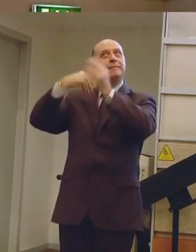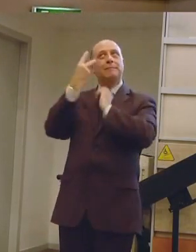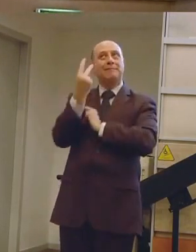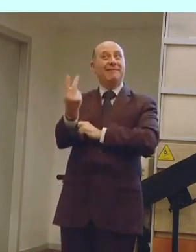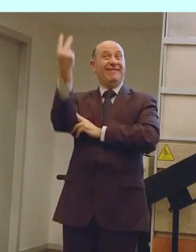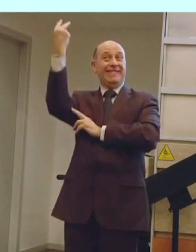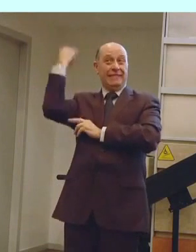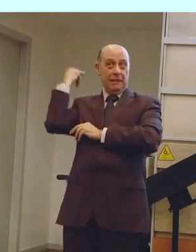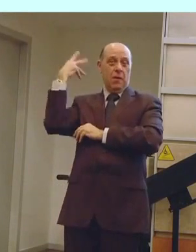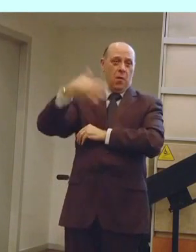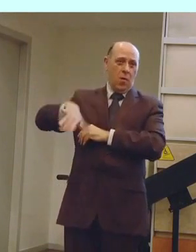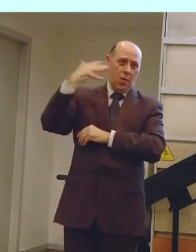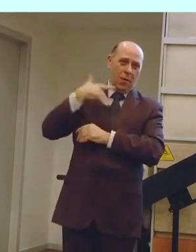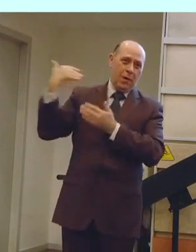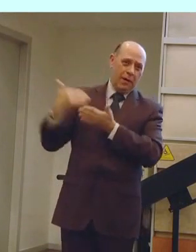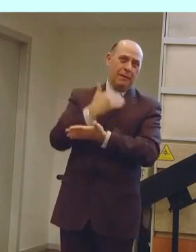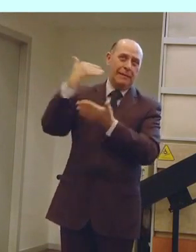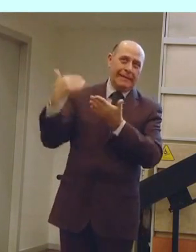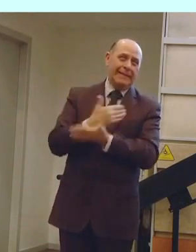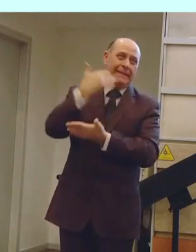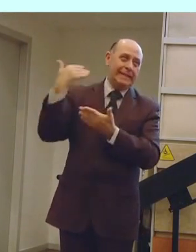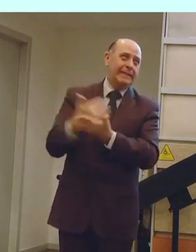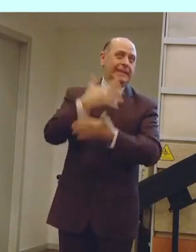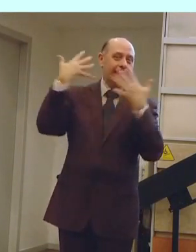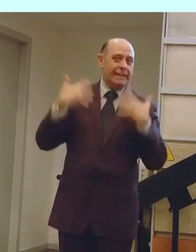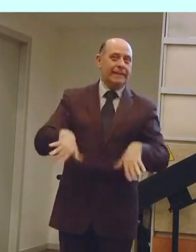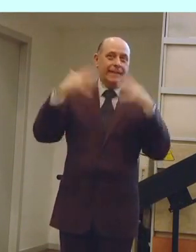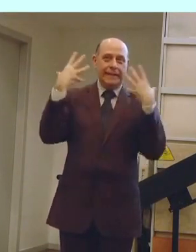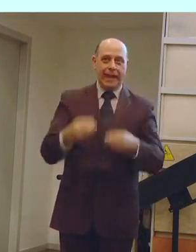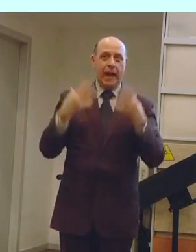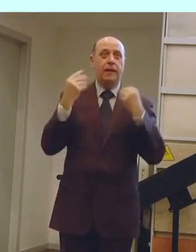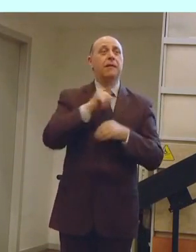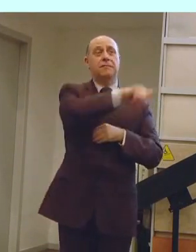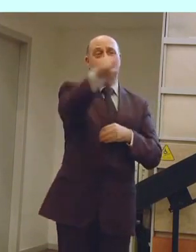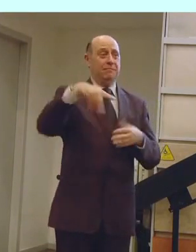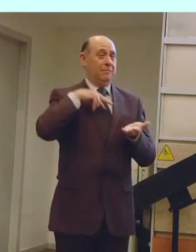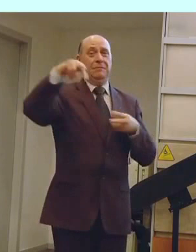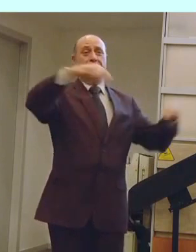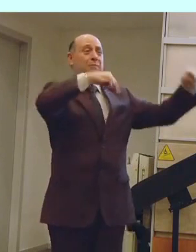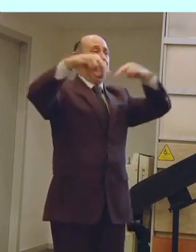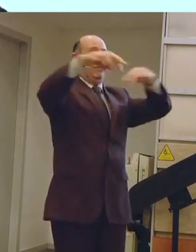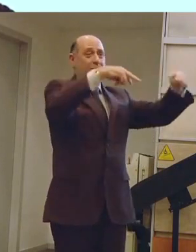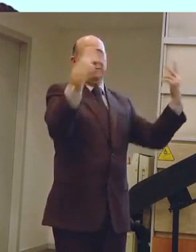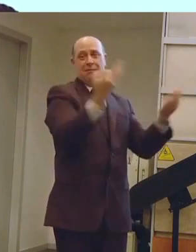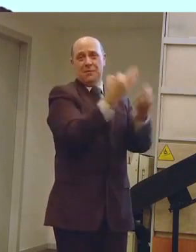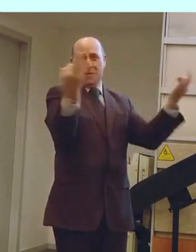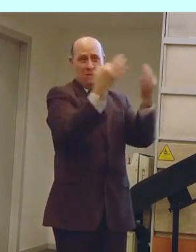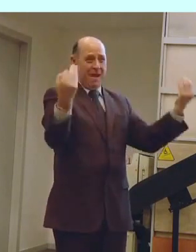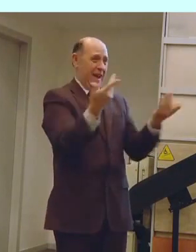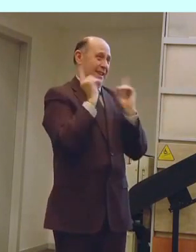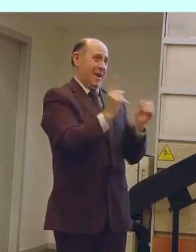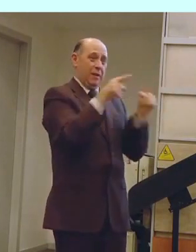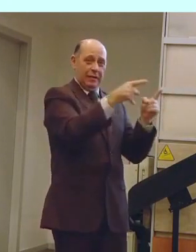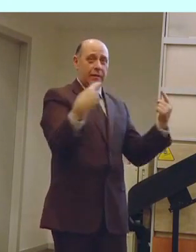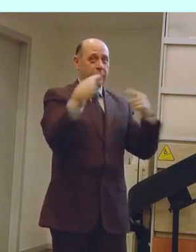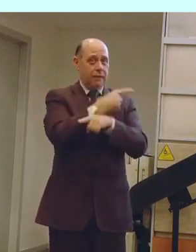passate tante davvero tante molte cose che per chi ha in piedi sono automatiche naturali per noi sono una